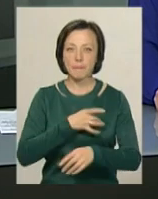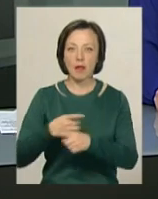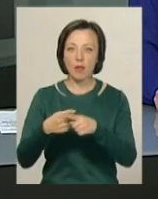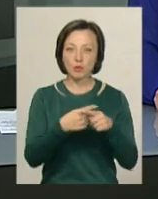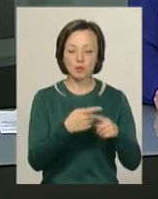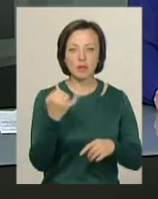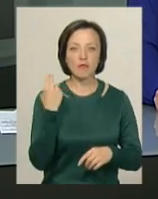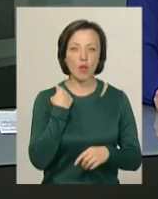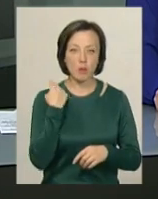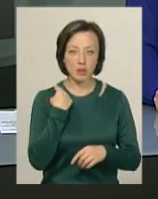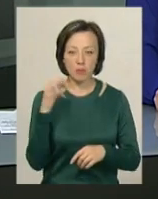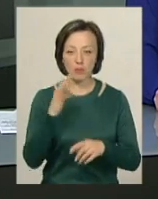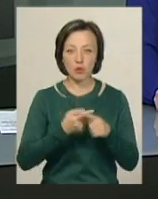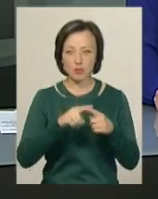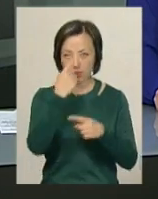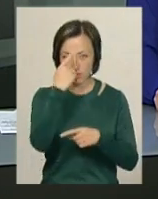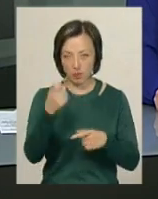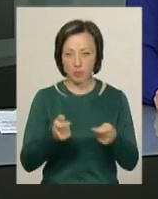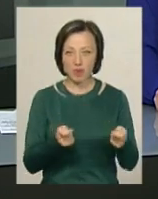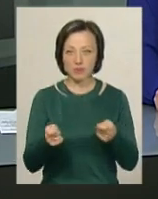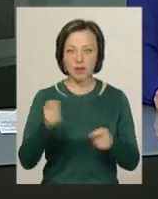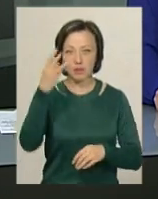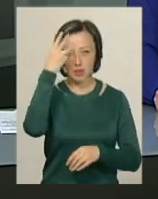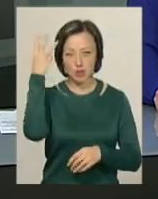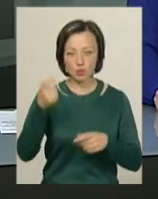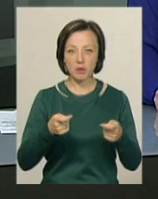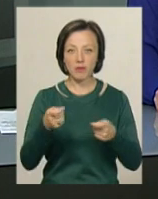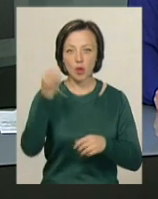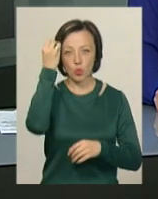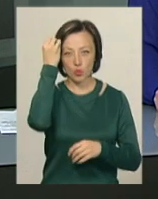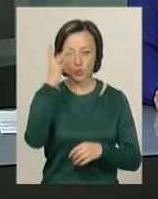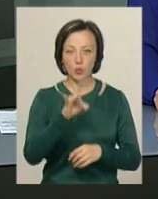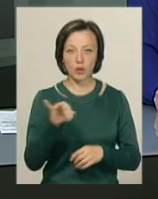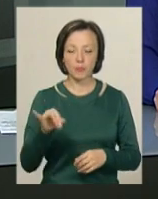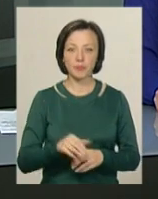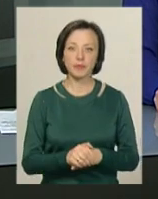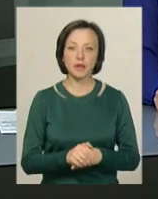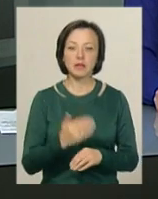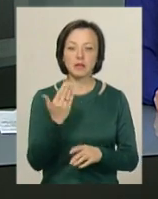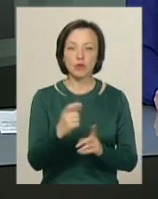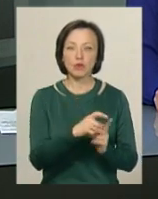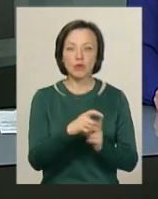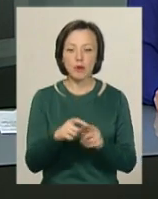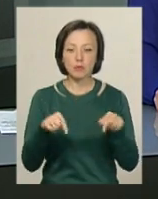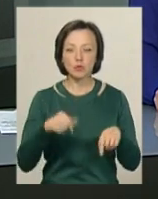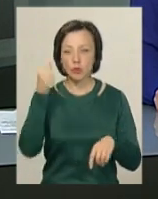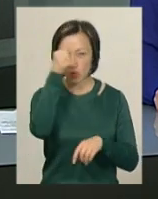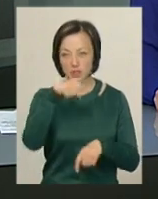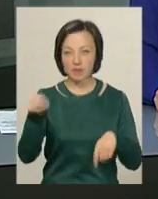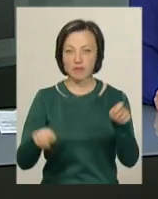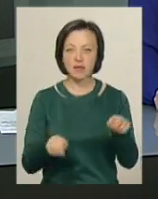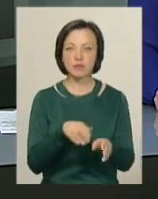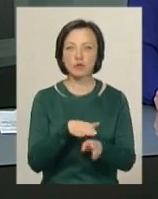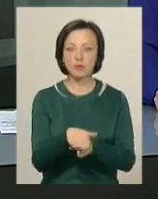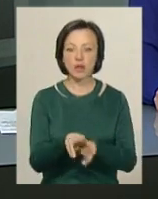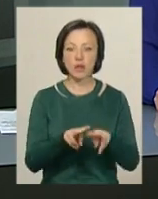та Великобританії. Про це повідомив керівник Хмельницького управління культури Артем Ромасюков. За його словами, цьогоріч фест відбудеться, як